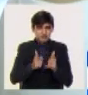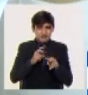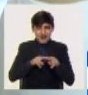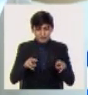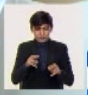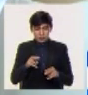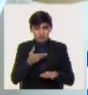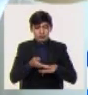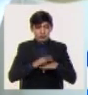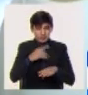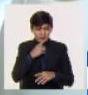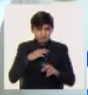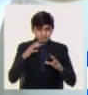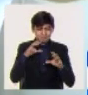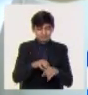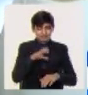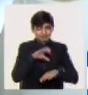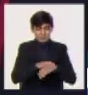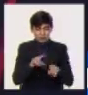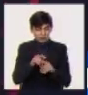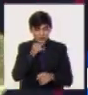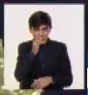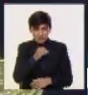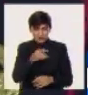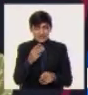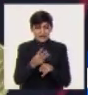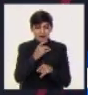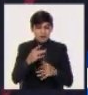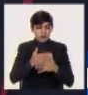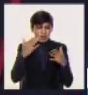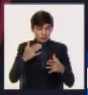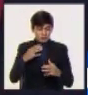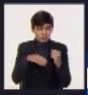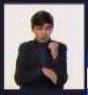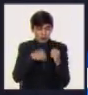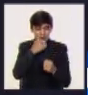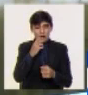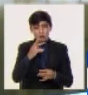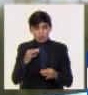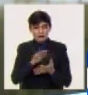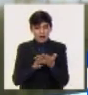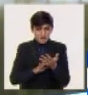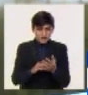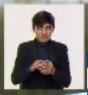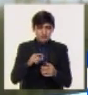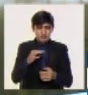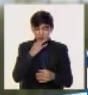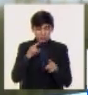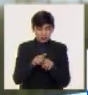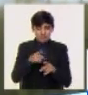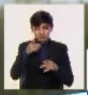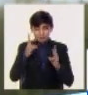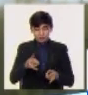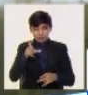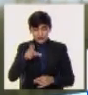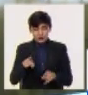раскрывать тяжело, говорят в полиции. За последний год их стало в 3 раза больше, но заявление подать все же советуют. По-любому тот или иной потерпевший,